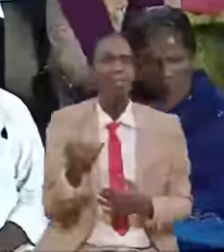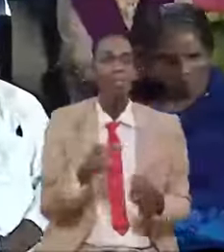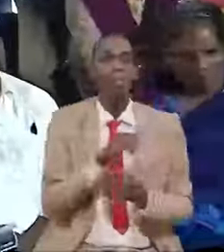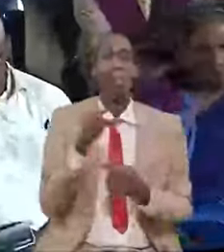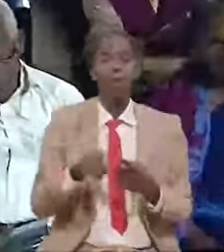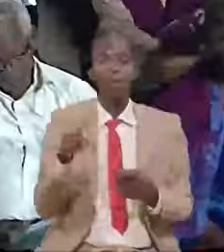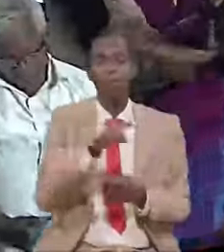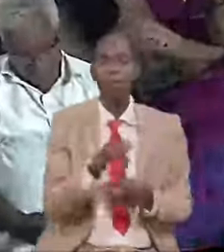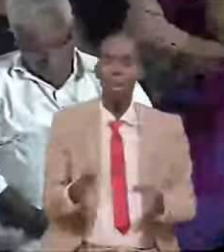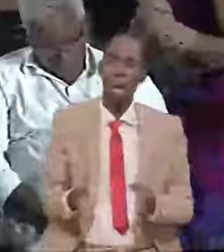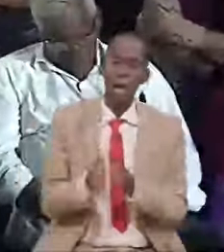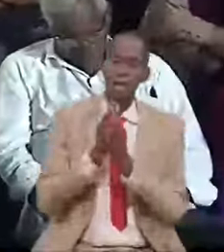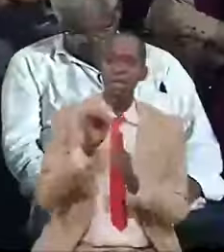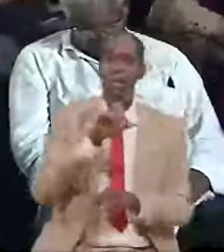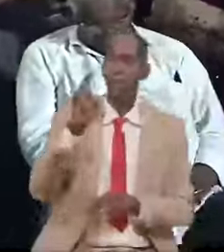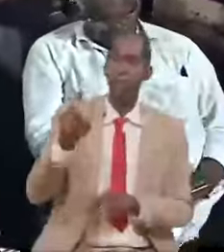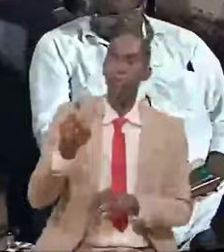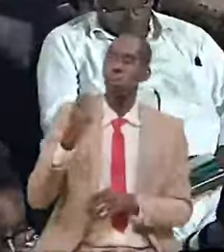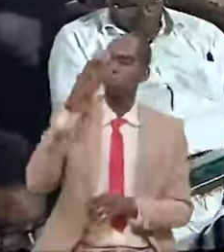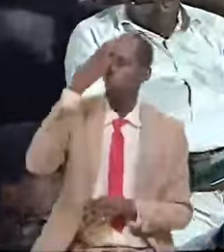Quand vous répondez à cette question, pourquoi,